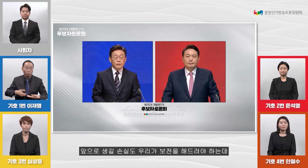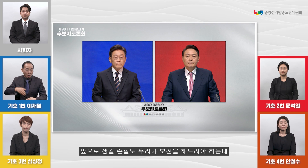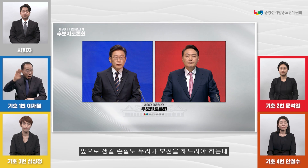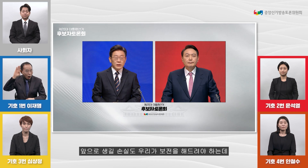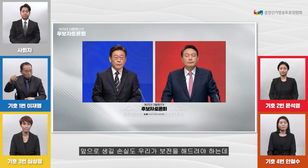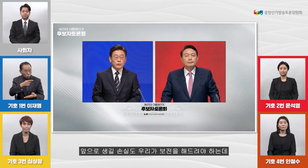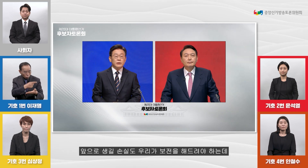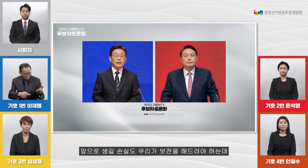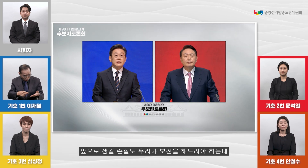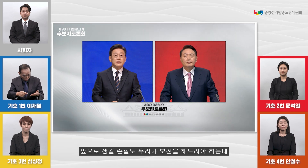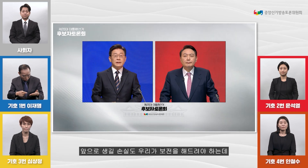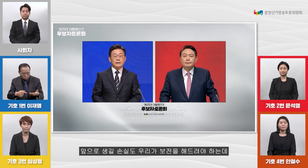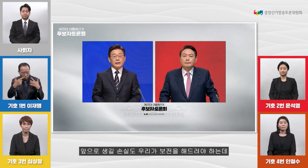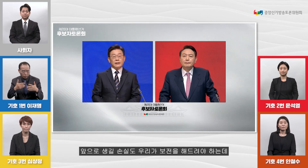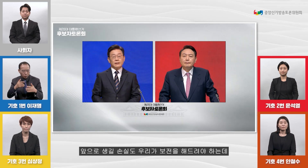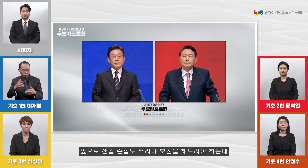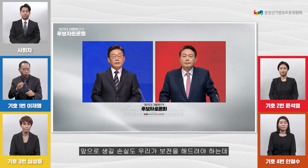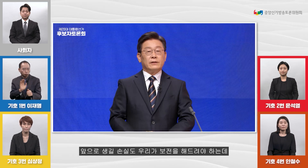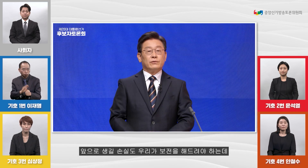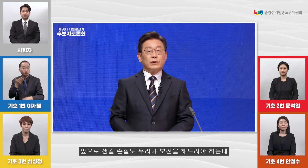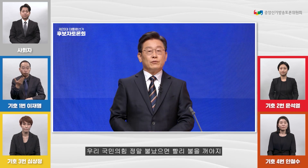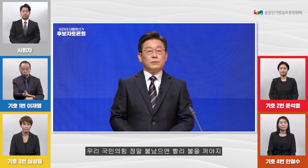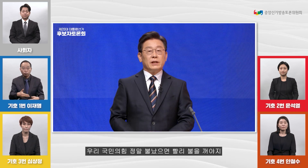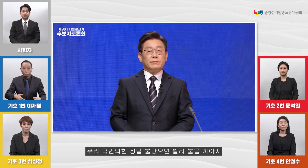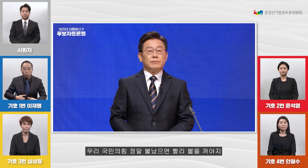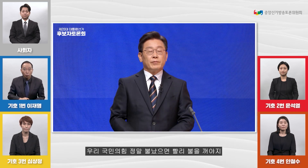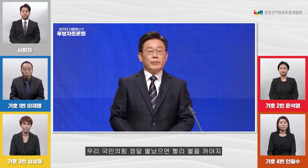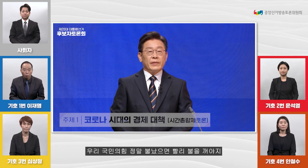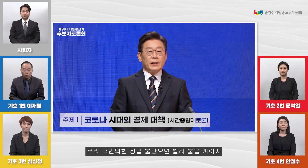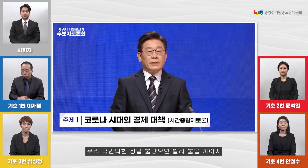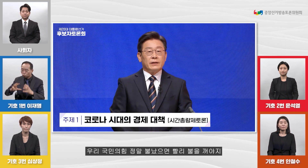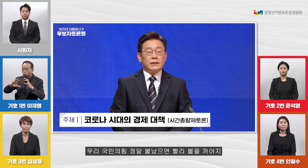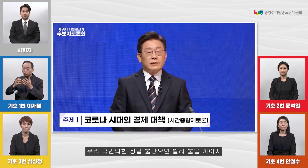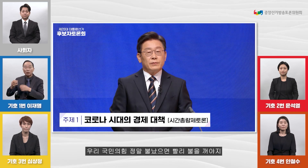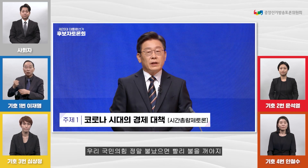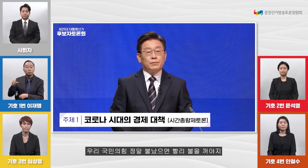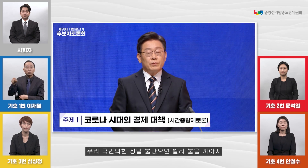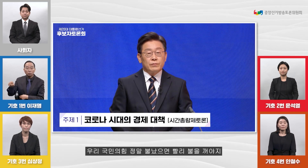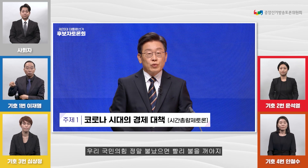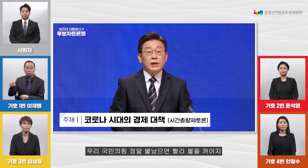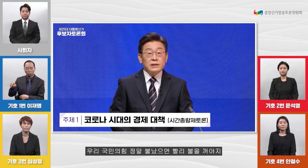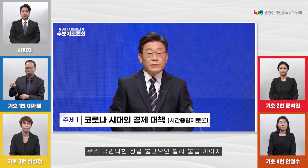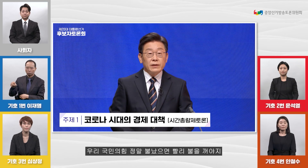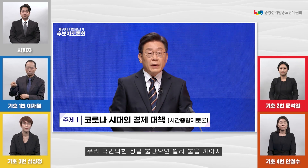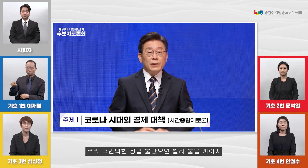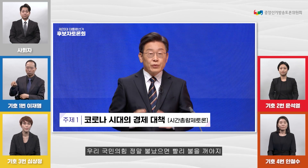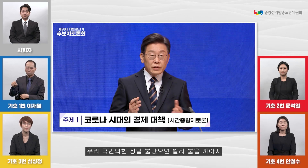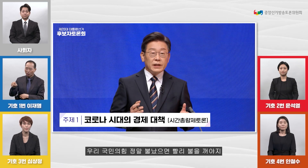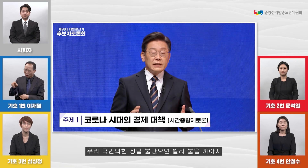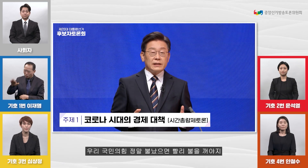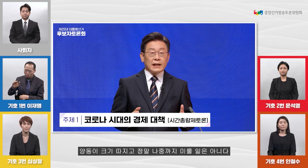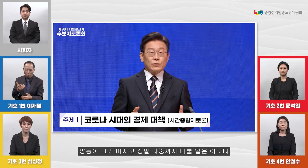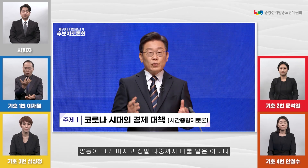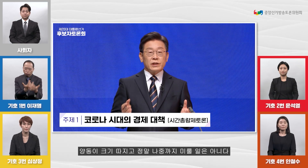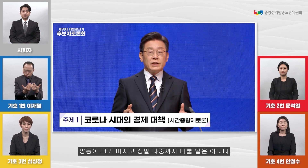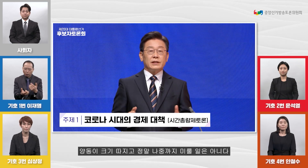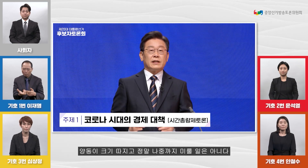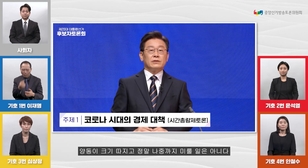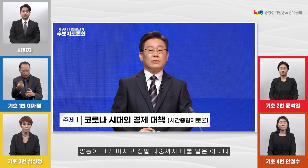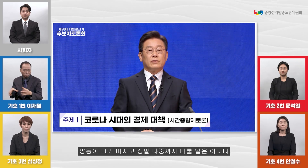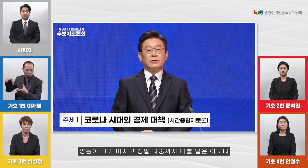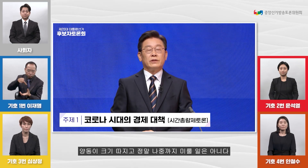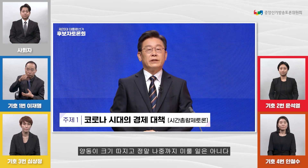손실도 우리가 보전을 해 드려야 되는데 우리 국민의힘 정말 불났으면 빨리 불을 꺼야지. 양동이